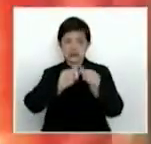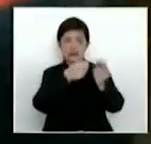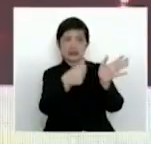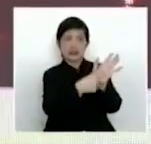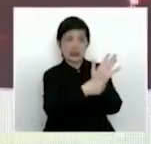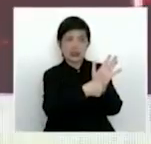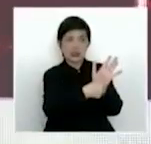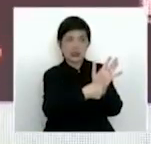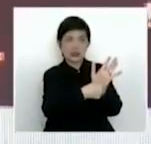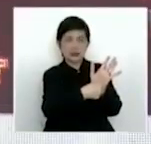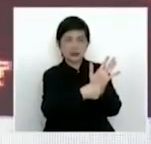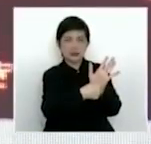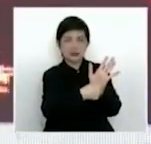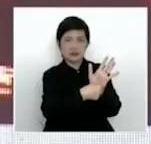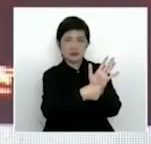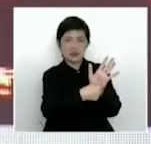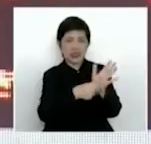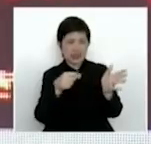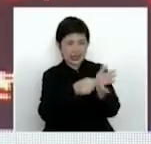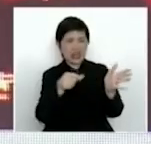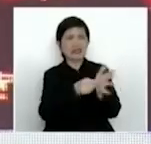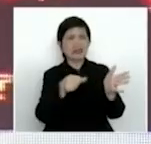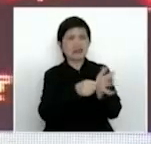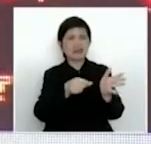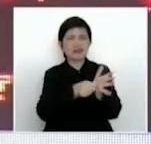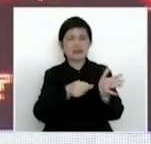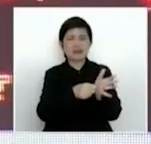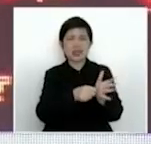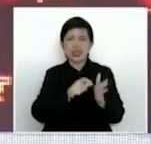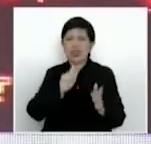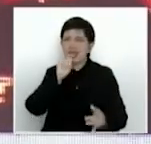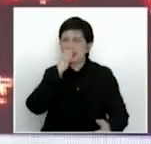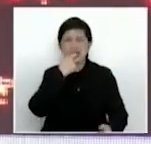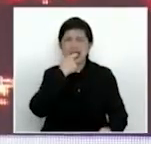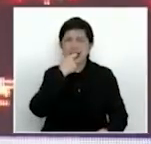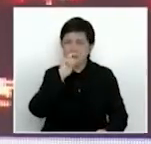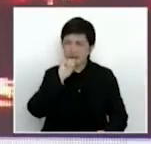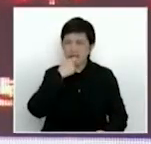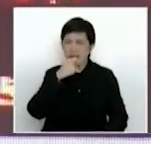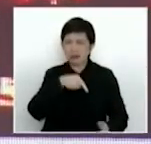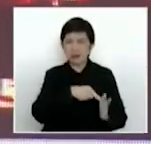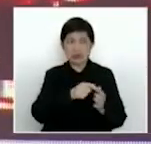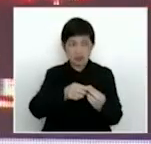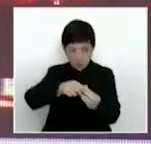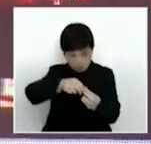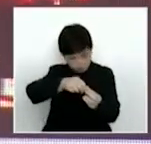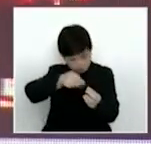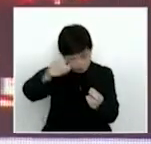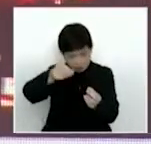disegle nih lengketnya lumayan lengket niis I ini tandanya sangat rahasia sangat rahas Oke berhasil